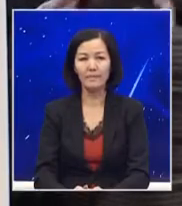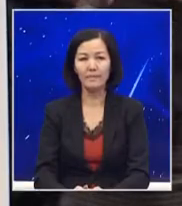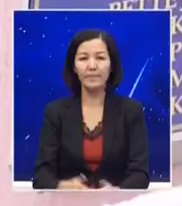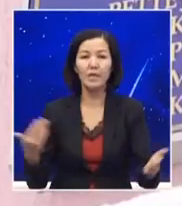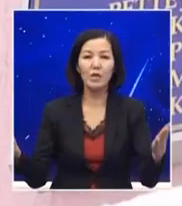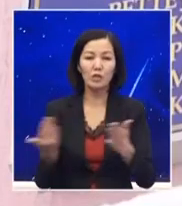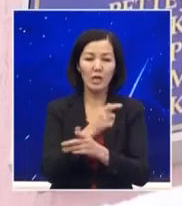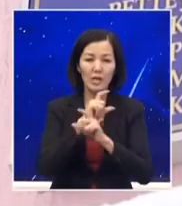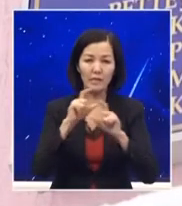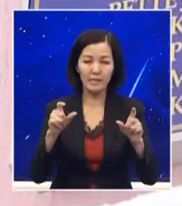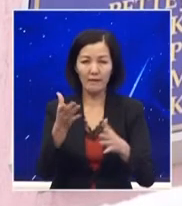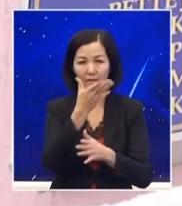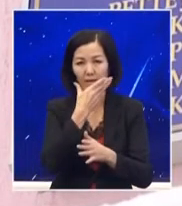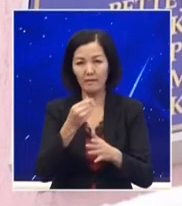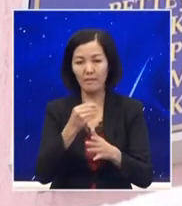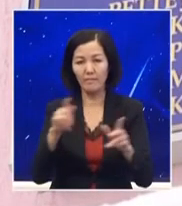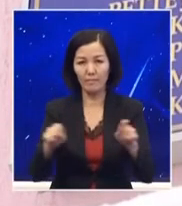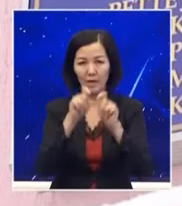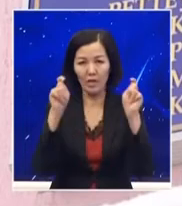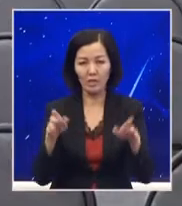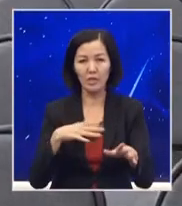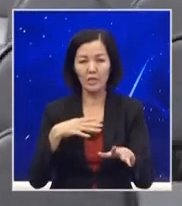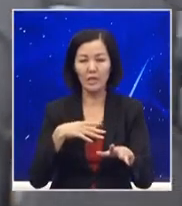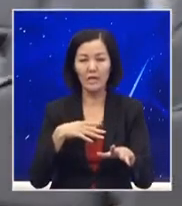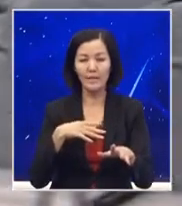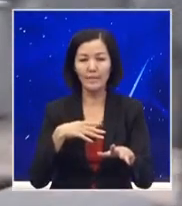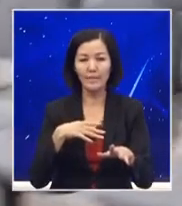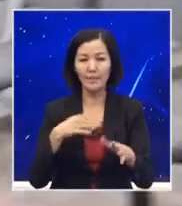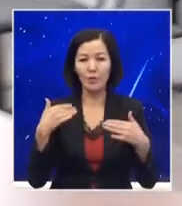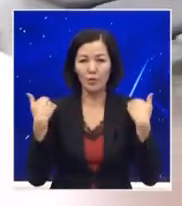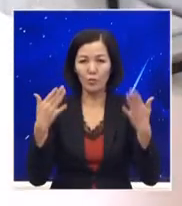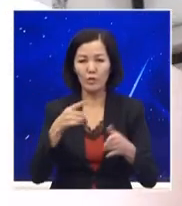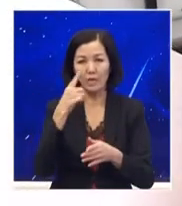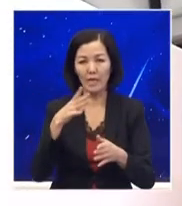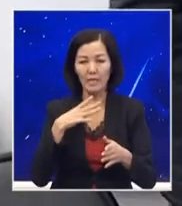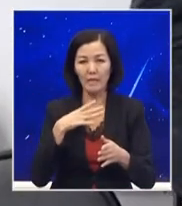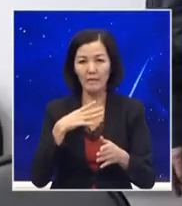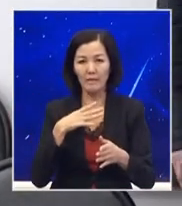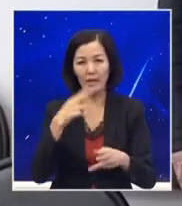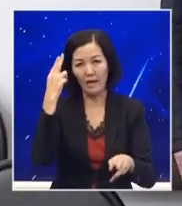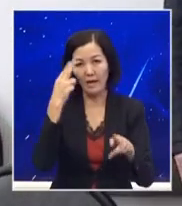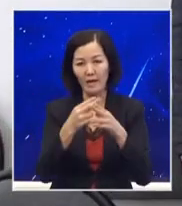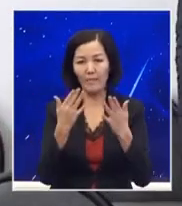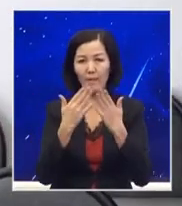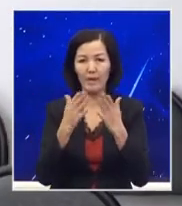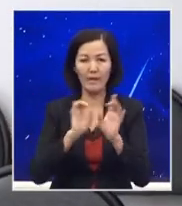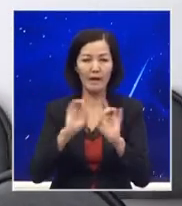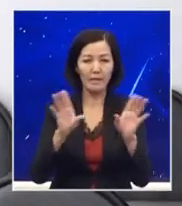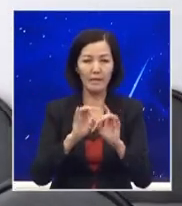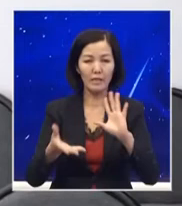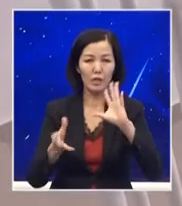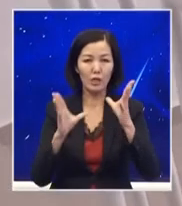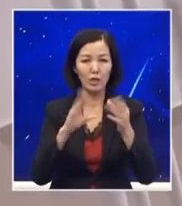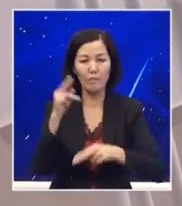Жаңа нысан өзіндік сән салтанатымен ашылды. Шашу шашылды, құтты болсын айтылды. Аға буынның батасы берілді. Жалпы